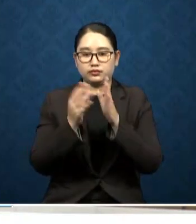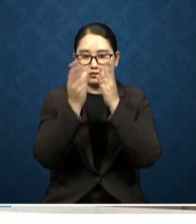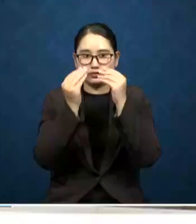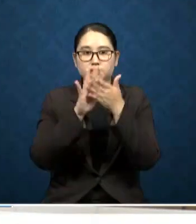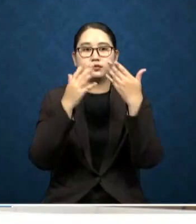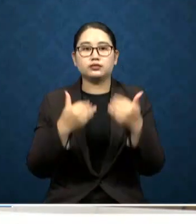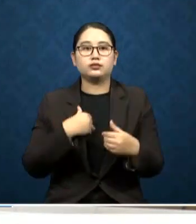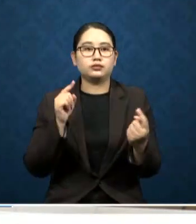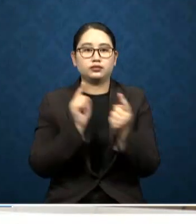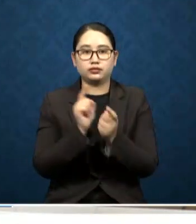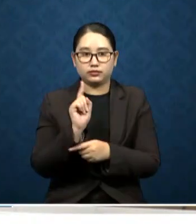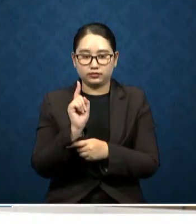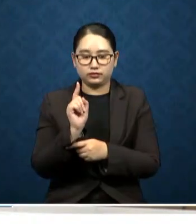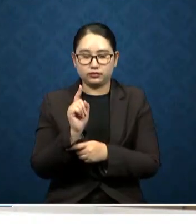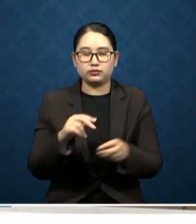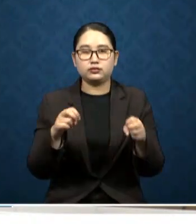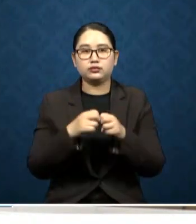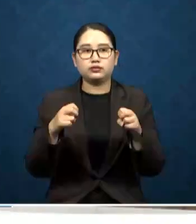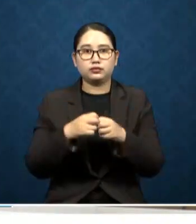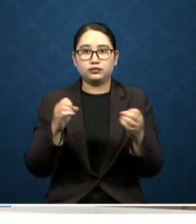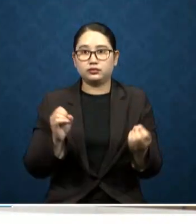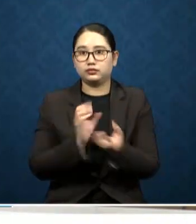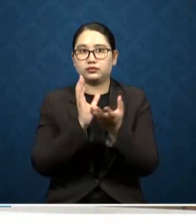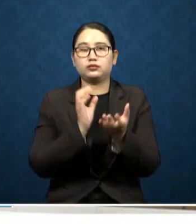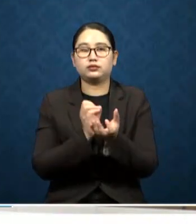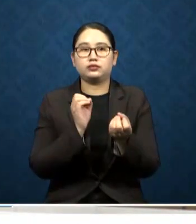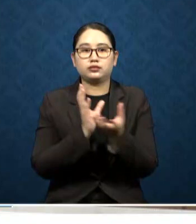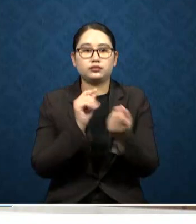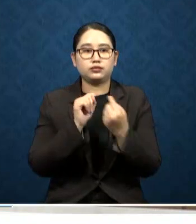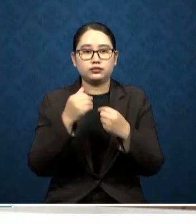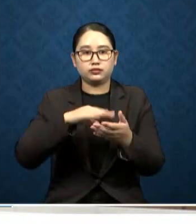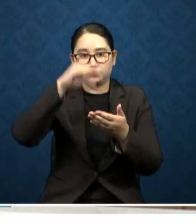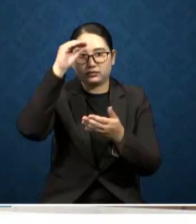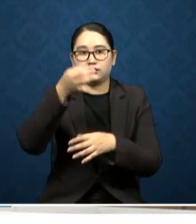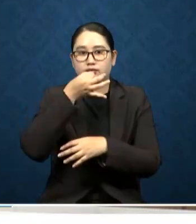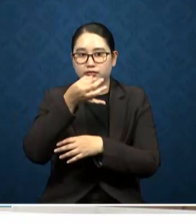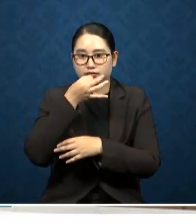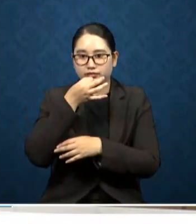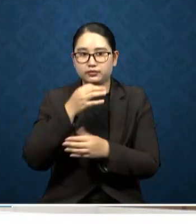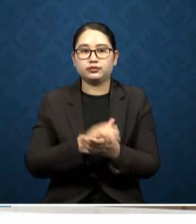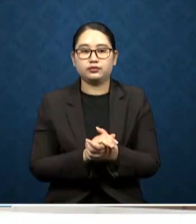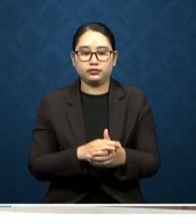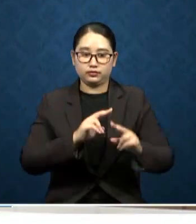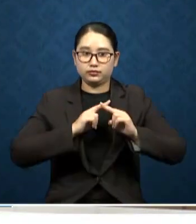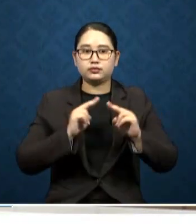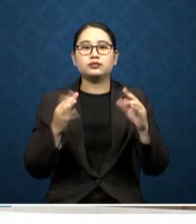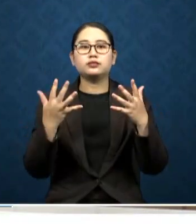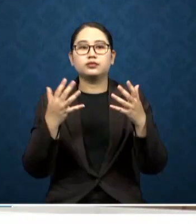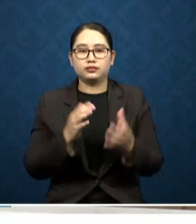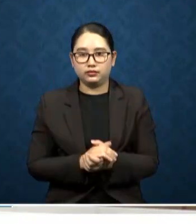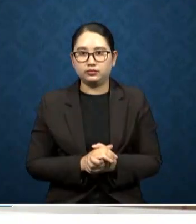พบว่าไม่ได้สะท้อนถึงผลที่กระทบต่อการศึกษาอาชีวศึกษาของที่เป็นเอกชน